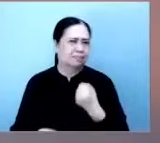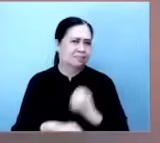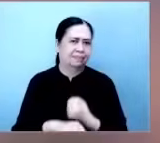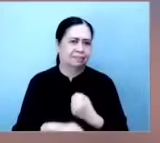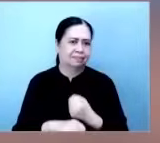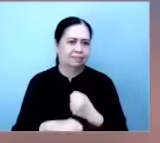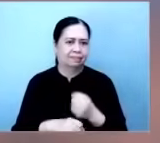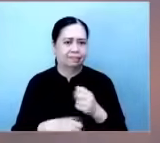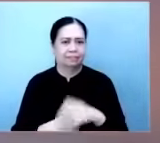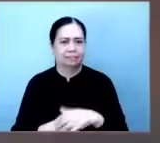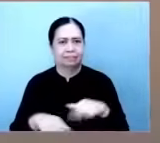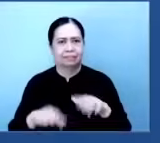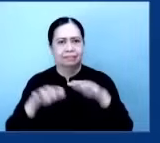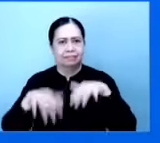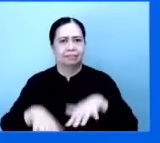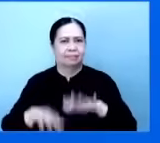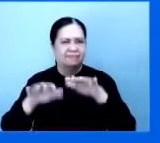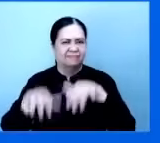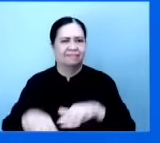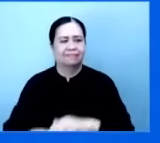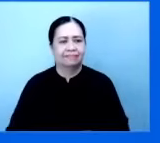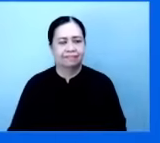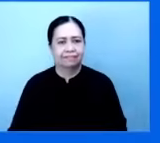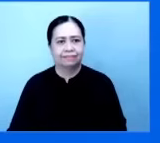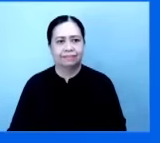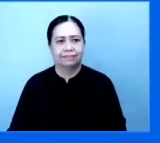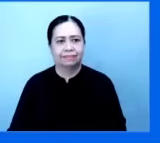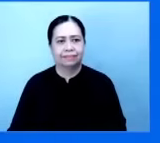mahirap rin dito sa dagat, sir.